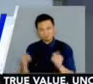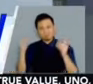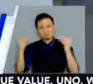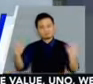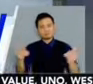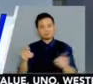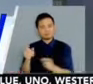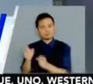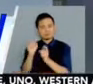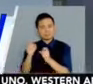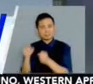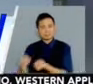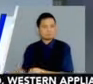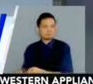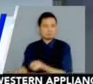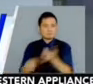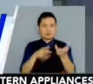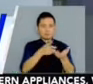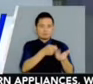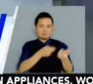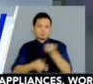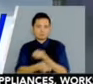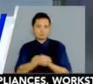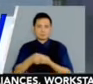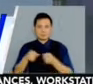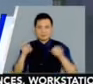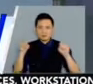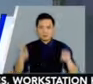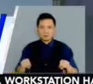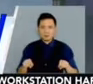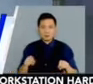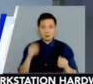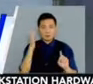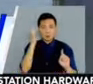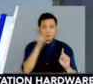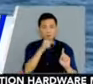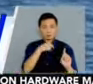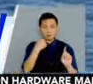naturang ban lamang ng China ay illegal at wala silang tamang basihan.